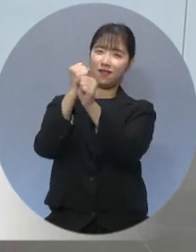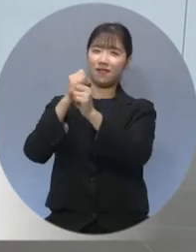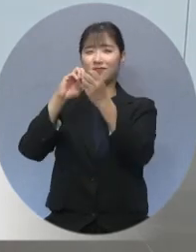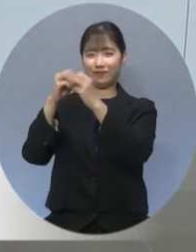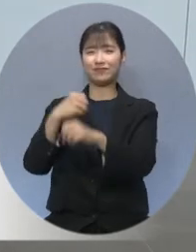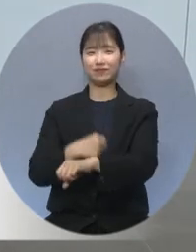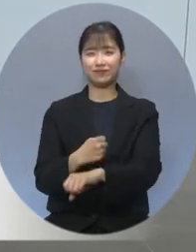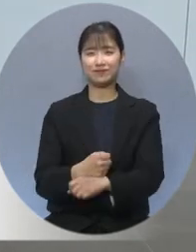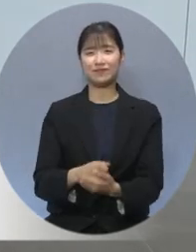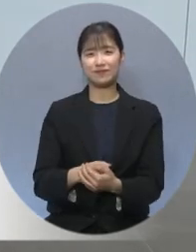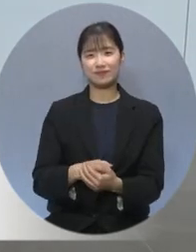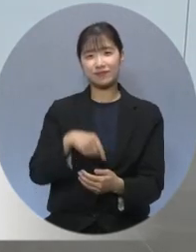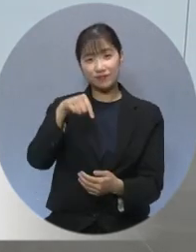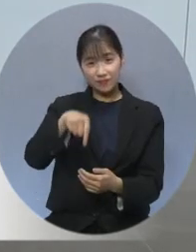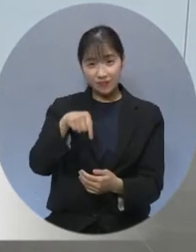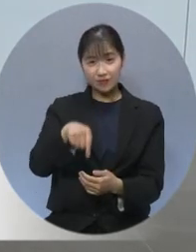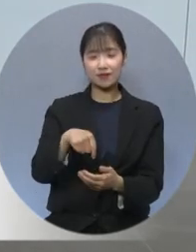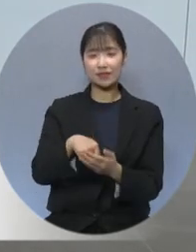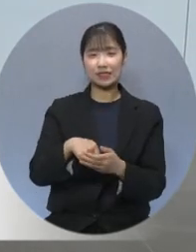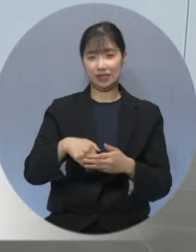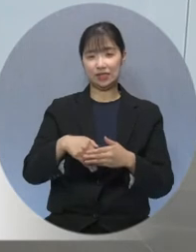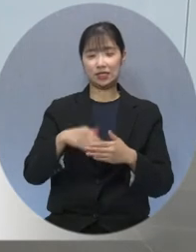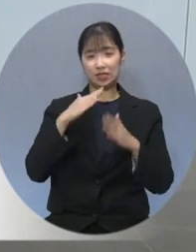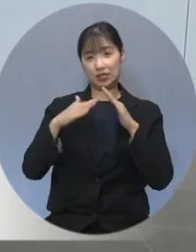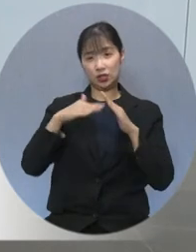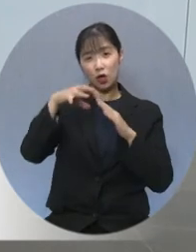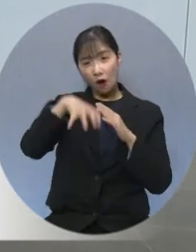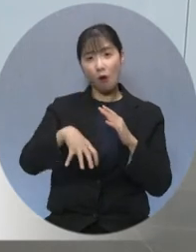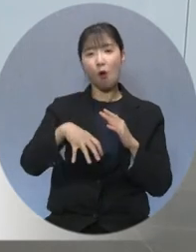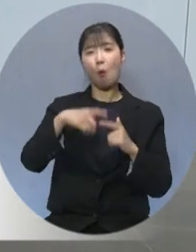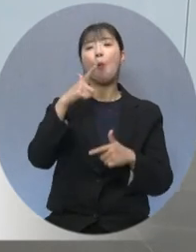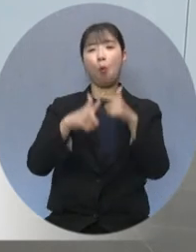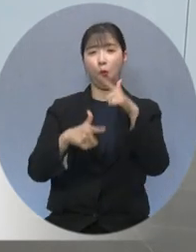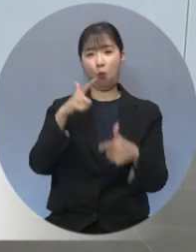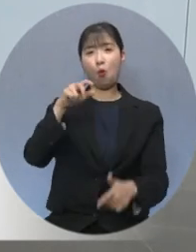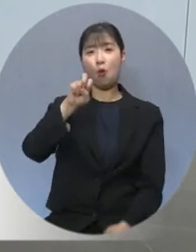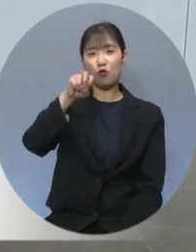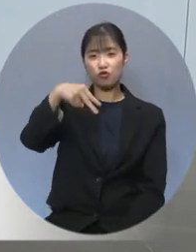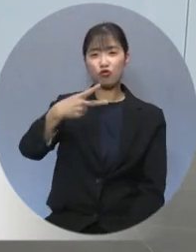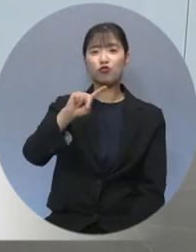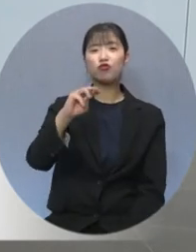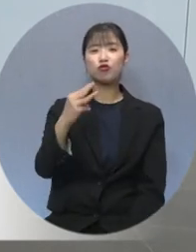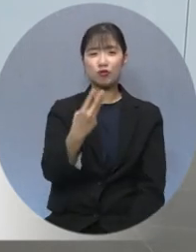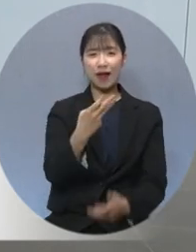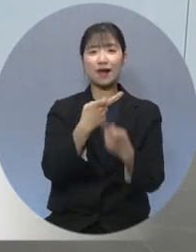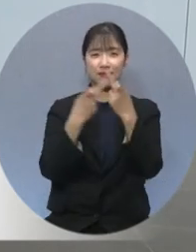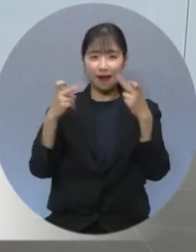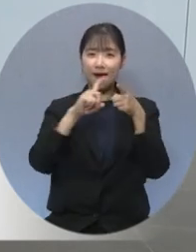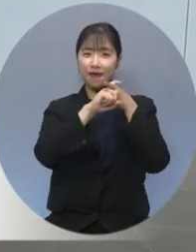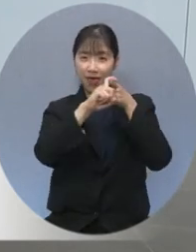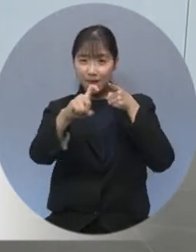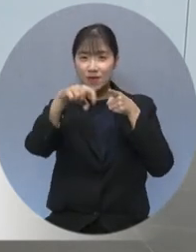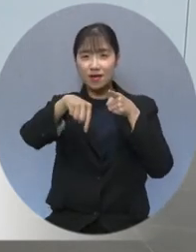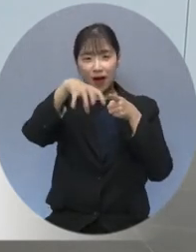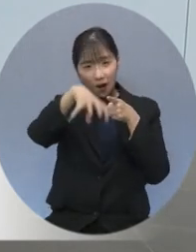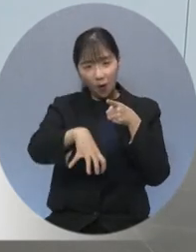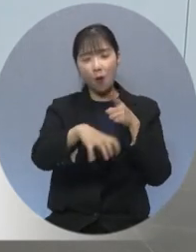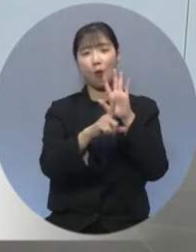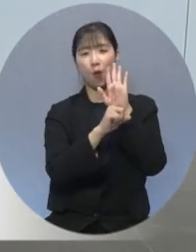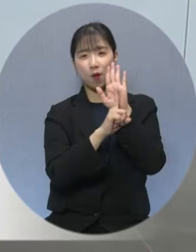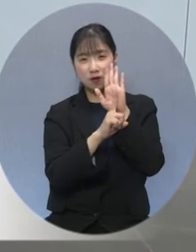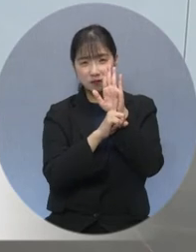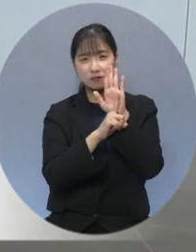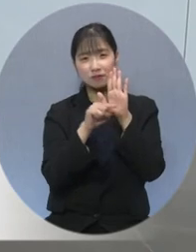풀어놓았습니다. 서남권의 대표 도시인 목포 유달산 케이블카에서 전시되고 있는